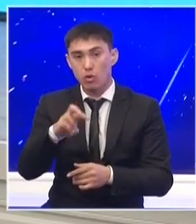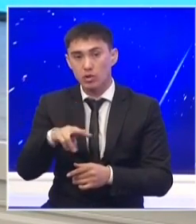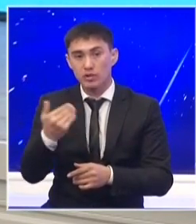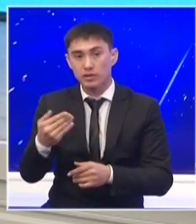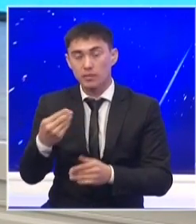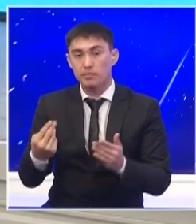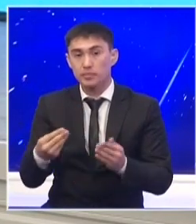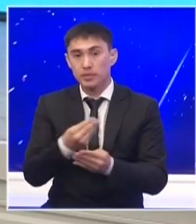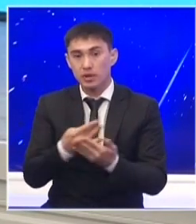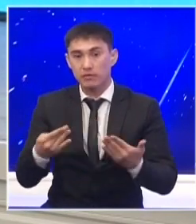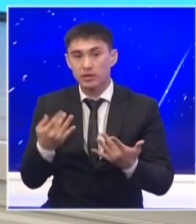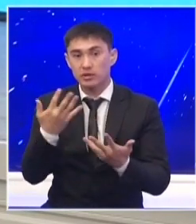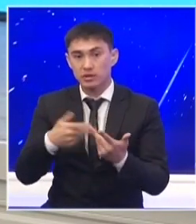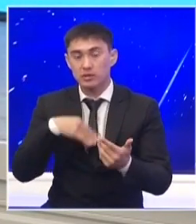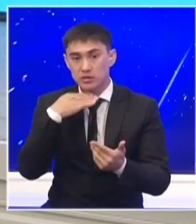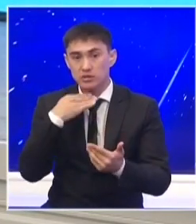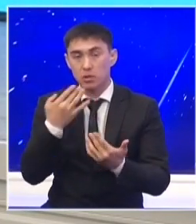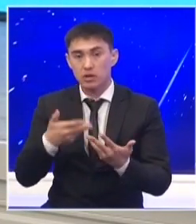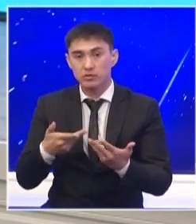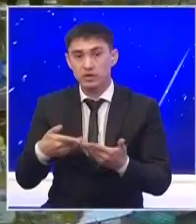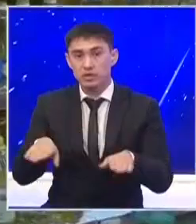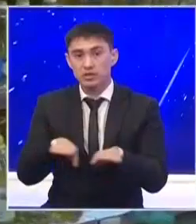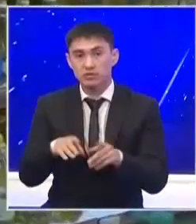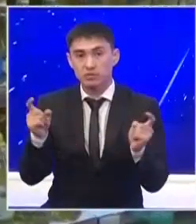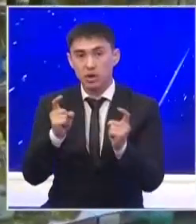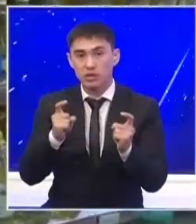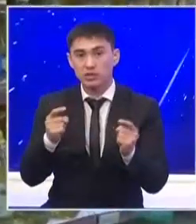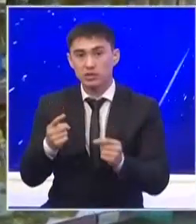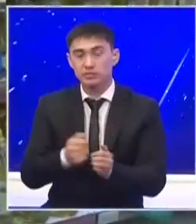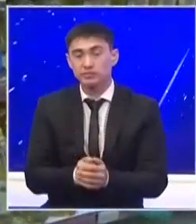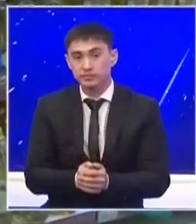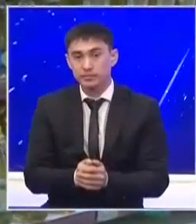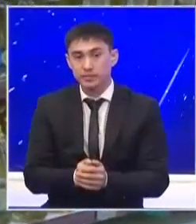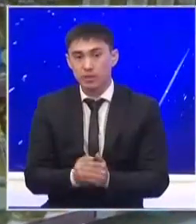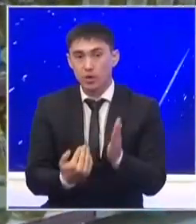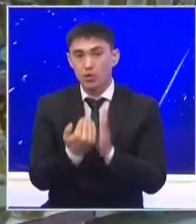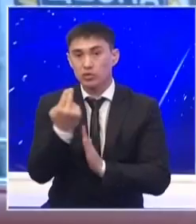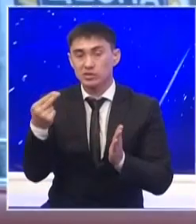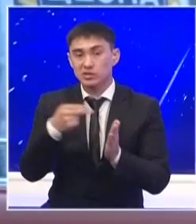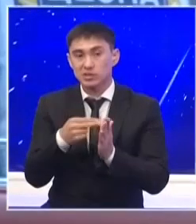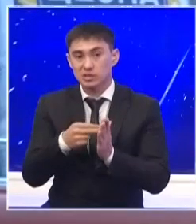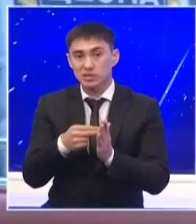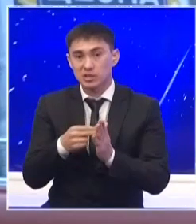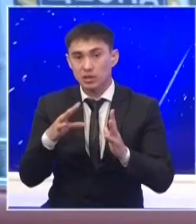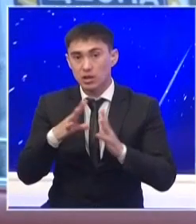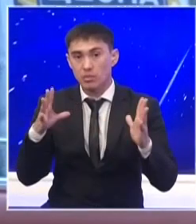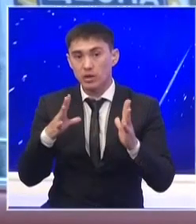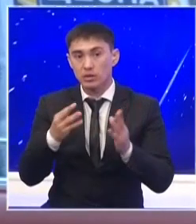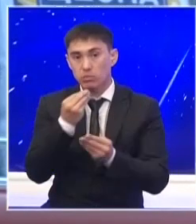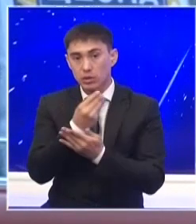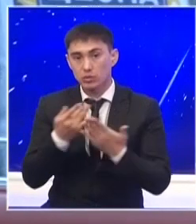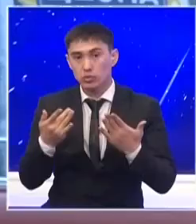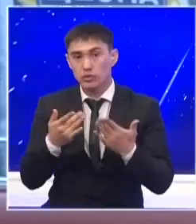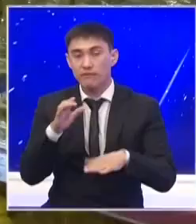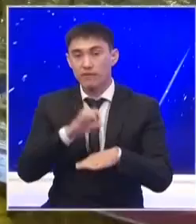товар в достаточном количестве. И, соответственно, в магазинах у дома. Рост цен на продовольствие – вопрос глобальный. На ценообразование продуктов влияет